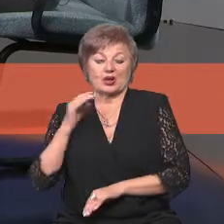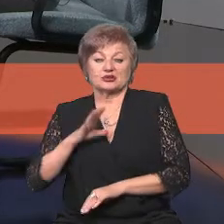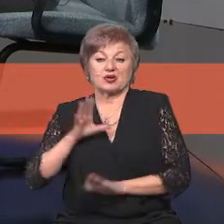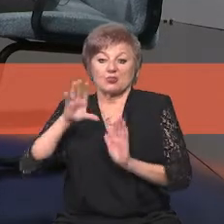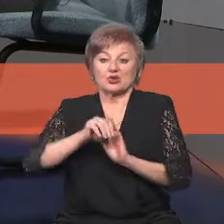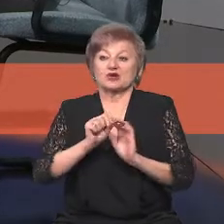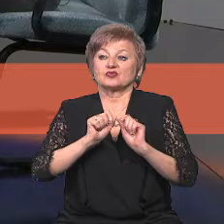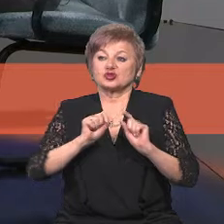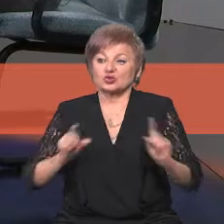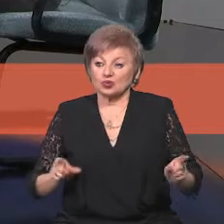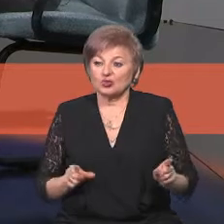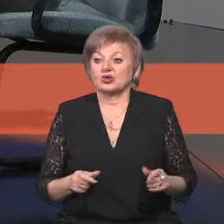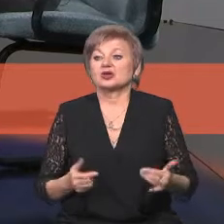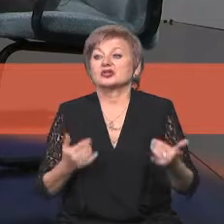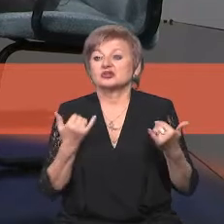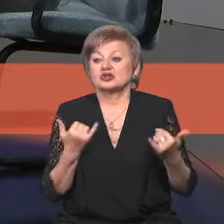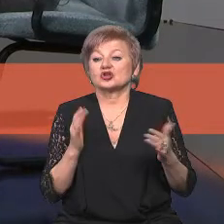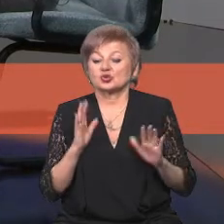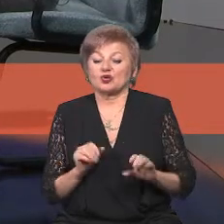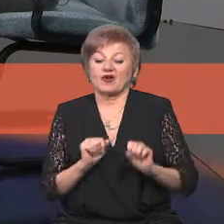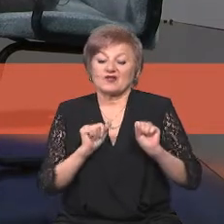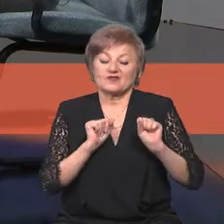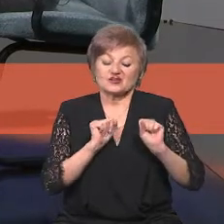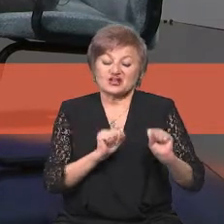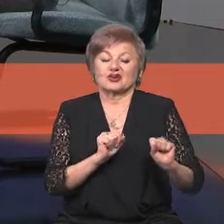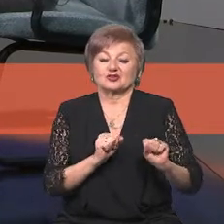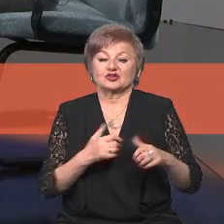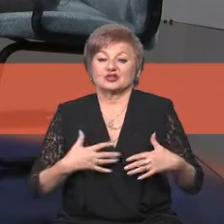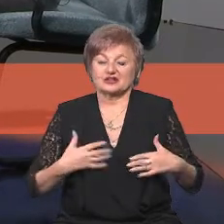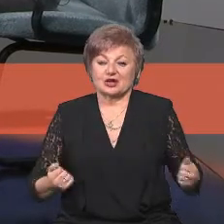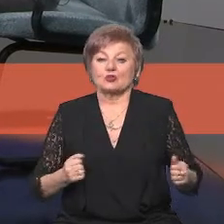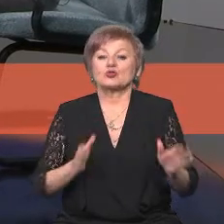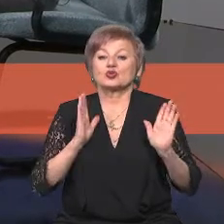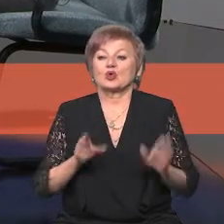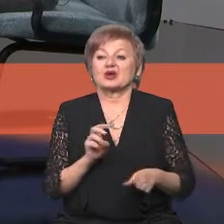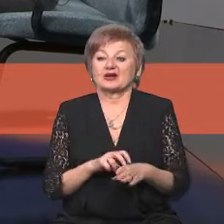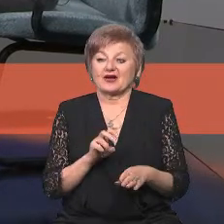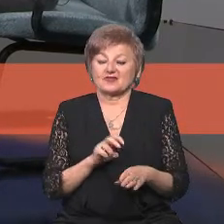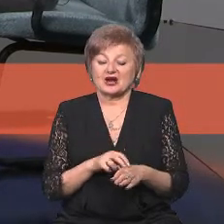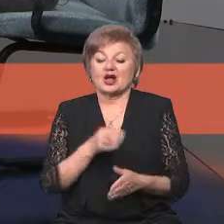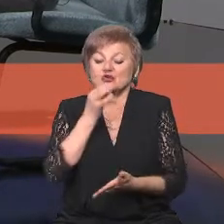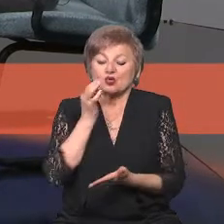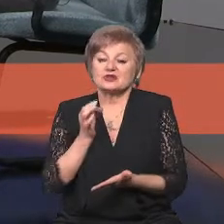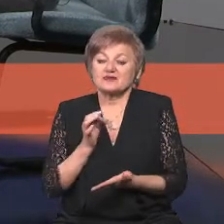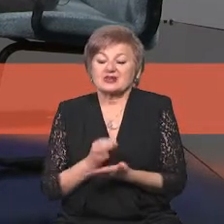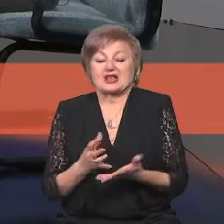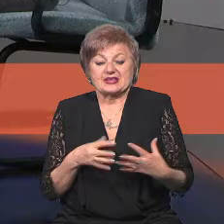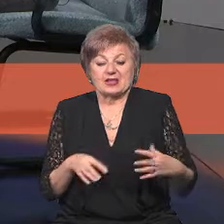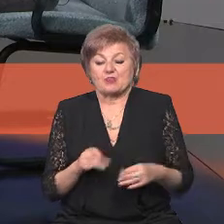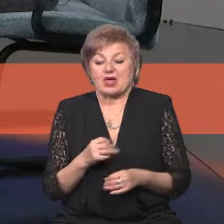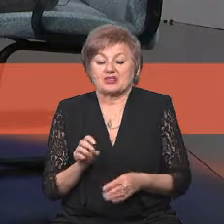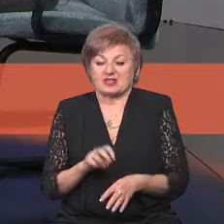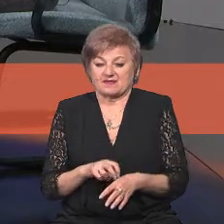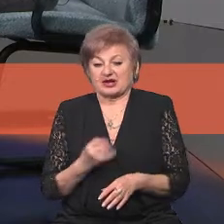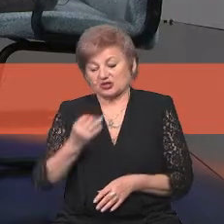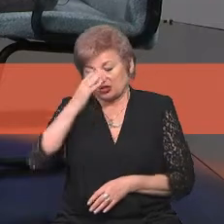вони всі тільки в закладах охорони здоров'я, і стільки лікар відповідає за це, сімейний лікар і